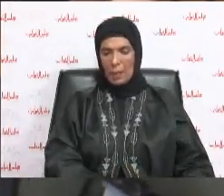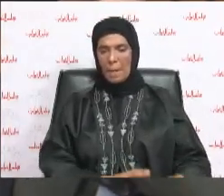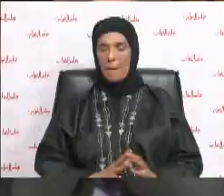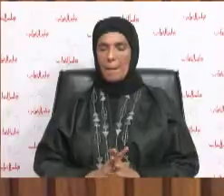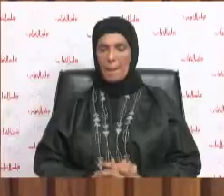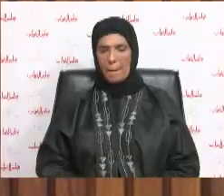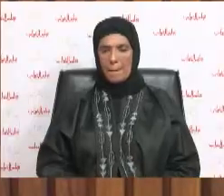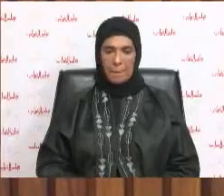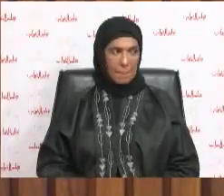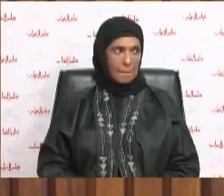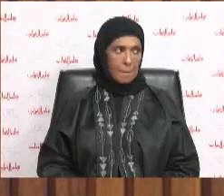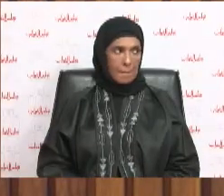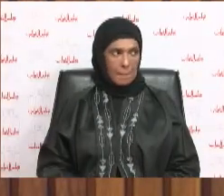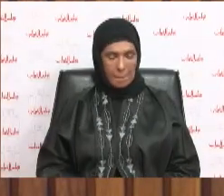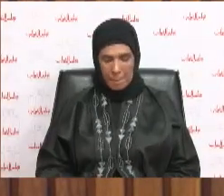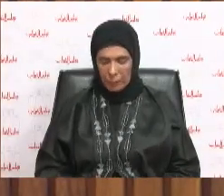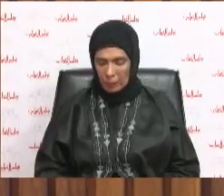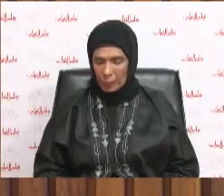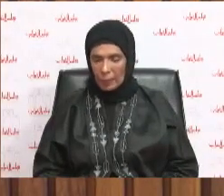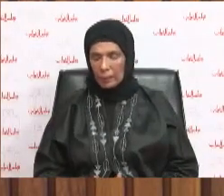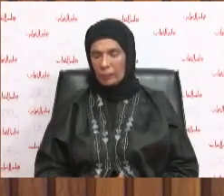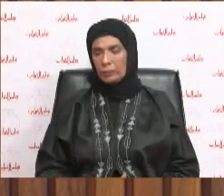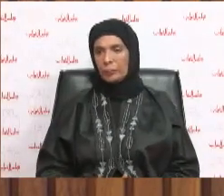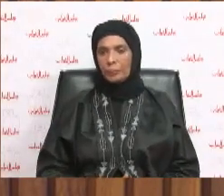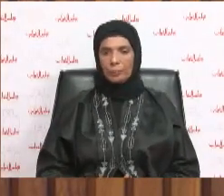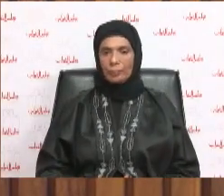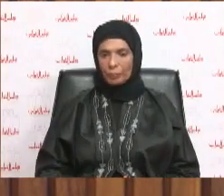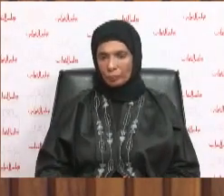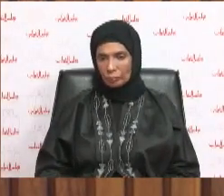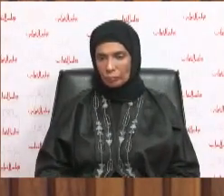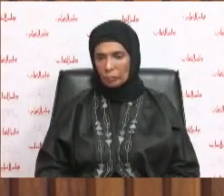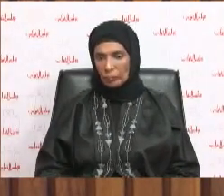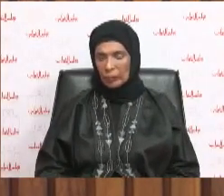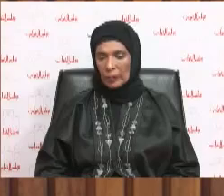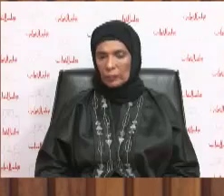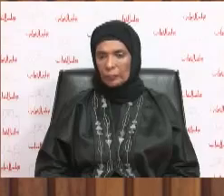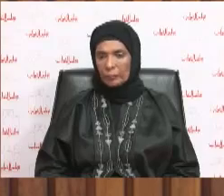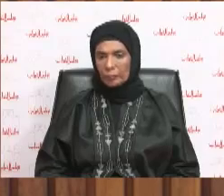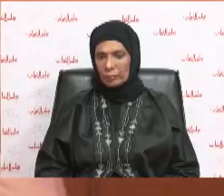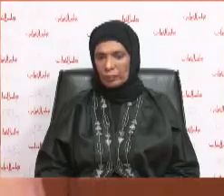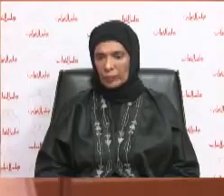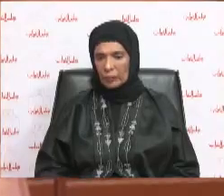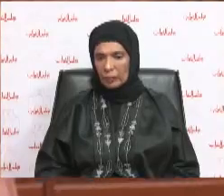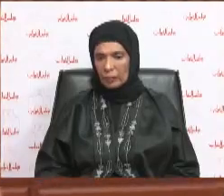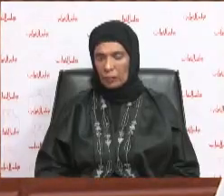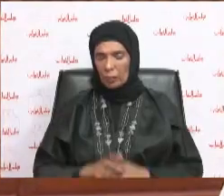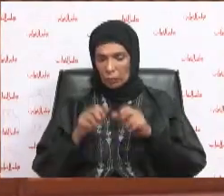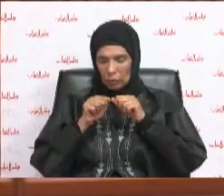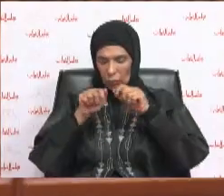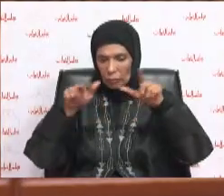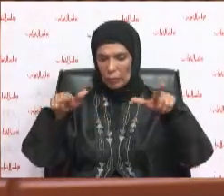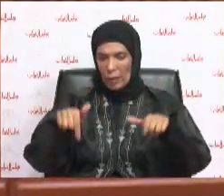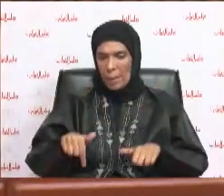شكرا جزيلا. سعاده النائب ممدوح صالح تفضل. شكرا معالي الرئيس. بس هو يعني مجرد توضيح بحكم انه